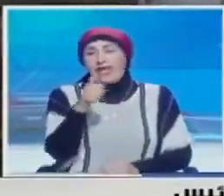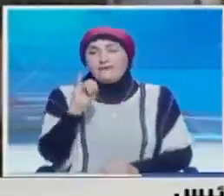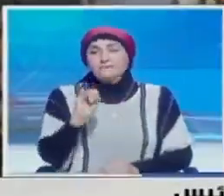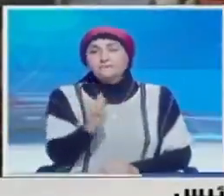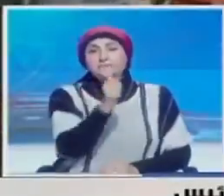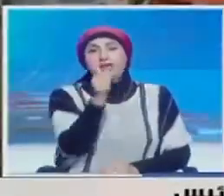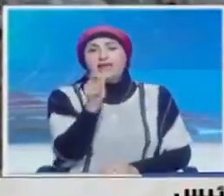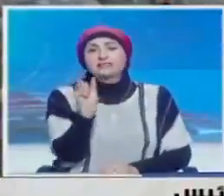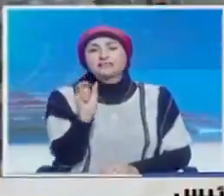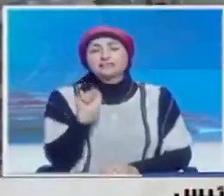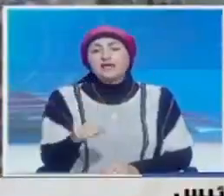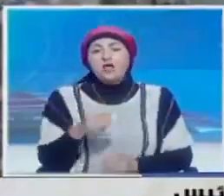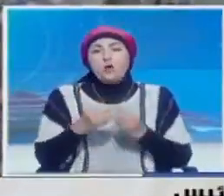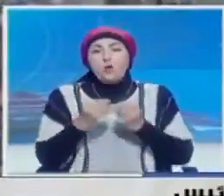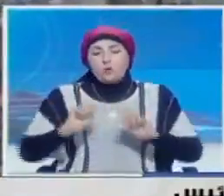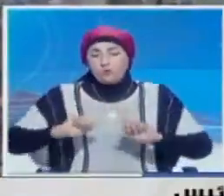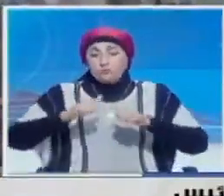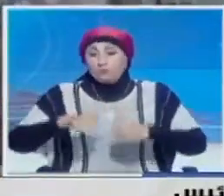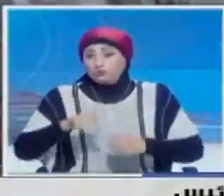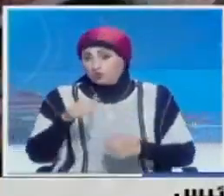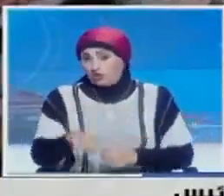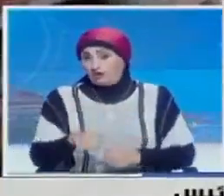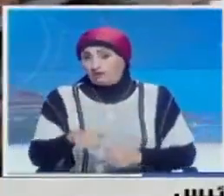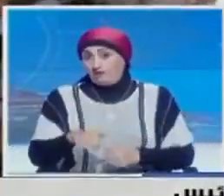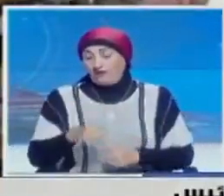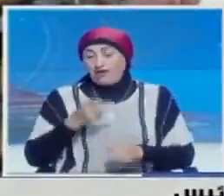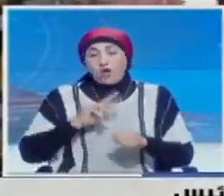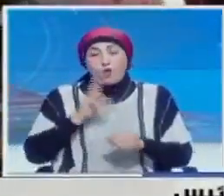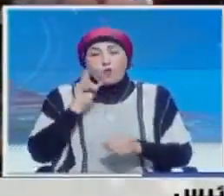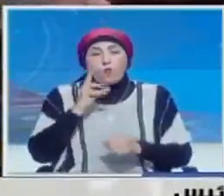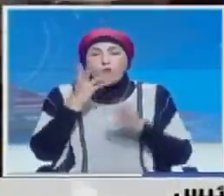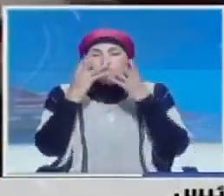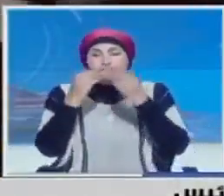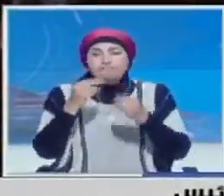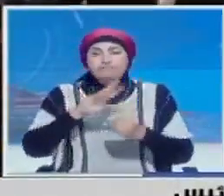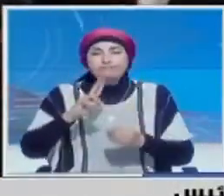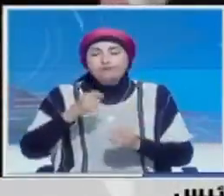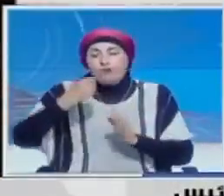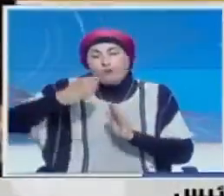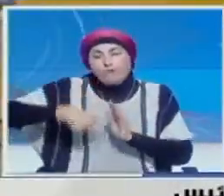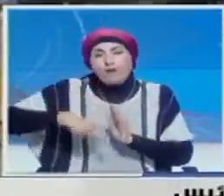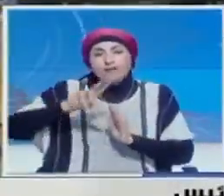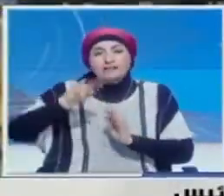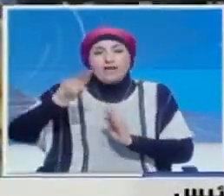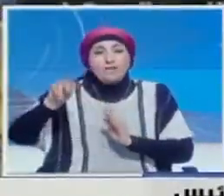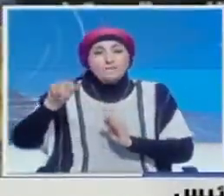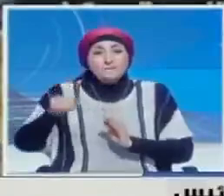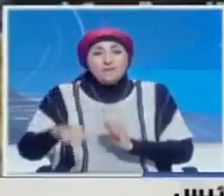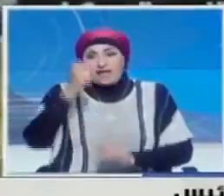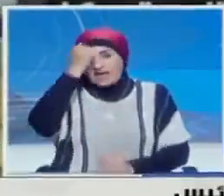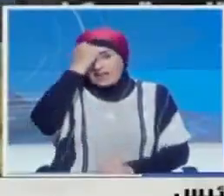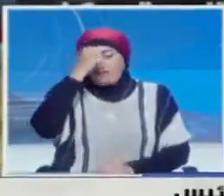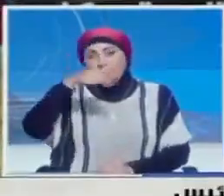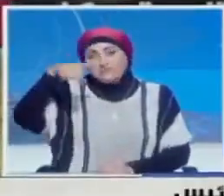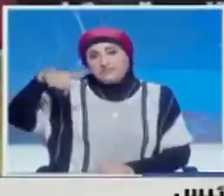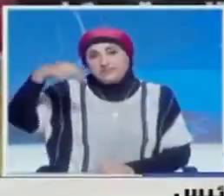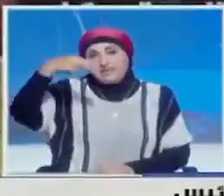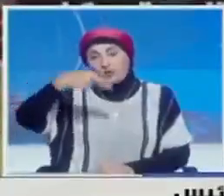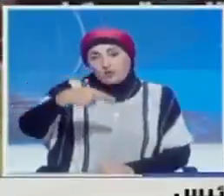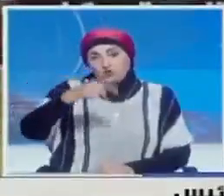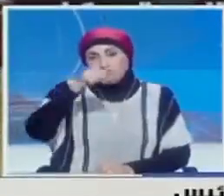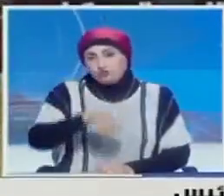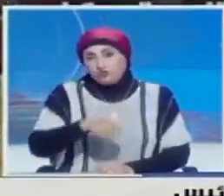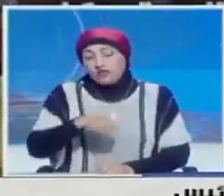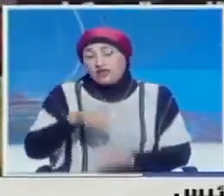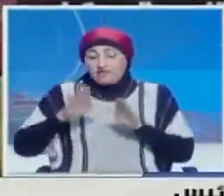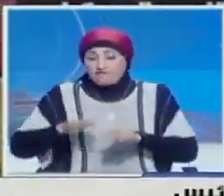لوزارة الداخلية مشاركتها في المبادرة من خلال توفير السلع بأسعار مخفضة عبر 1026 منفذا